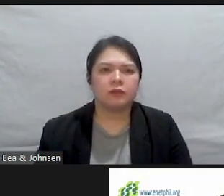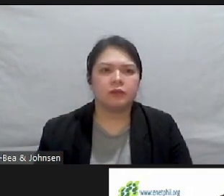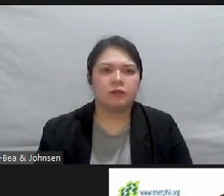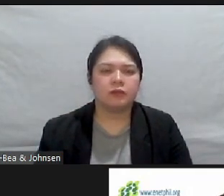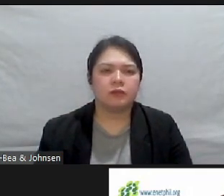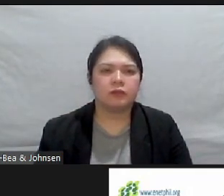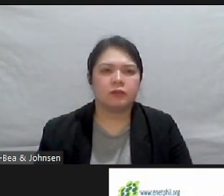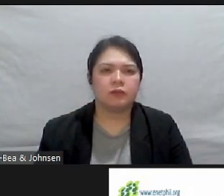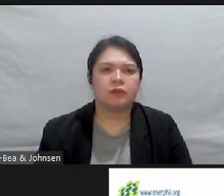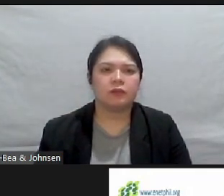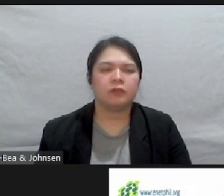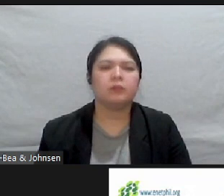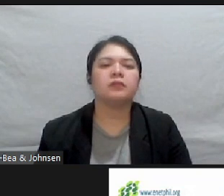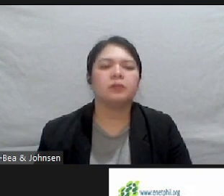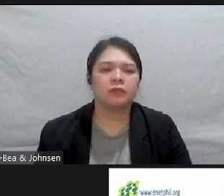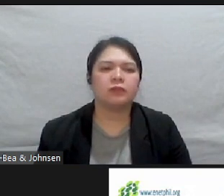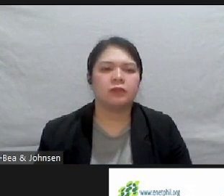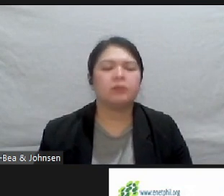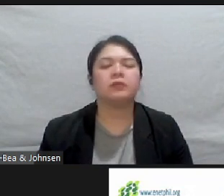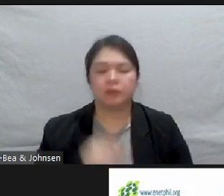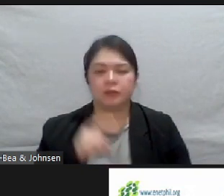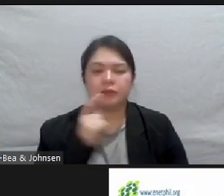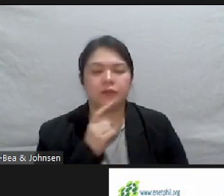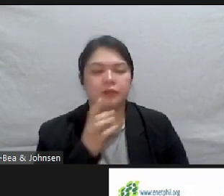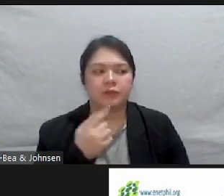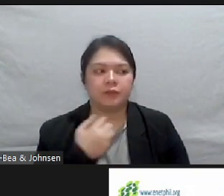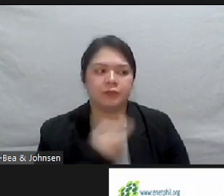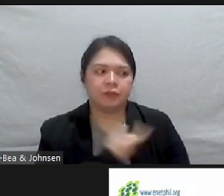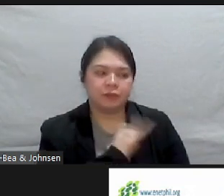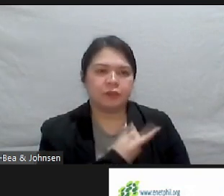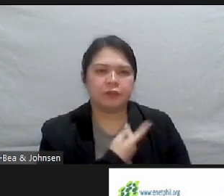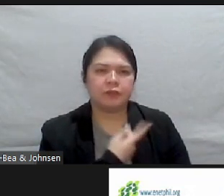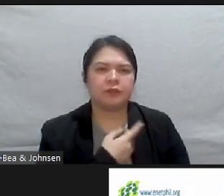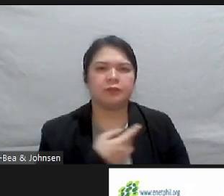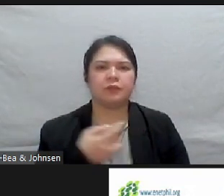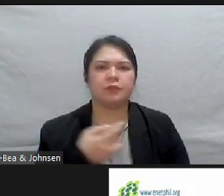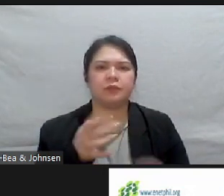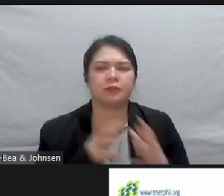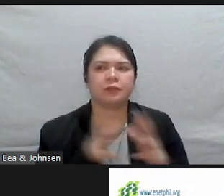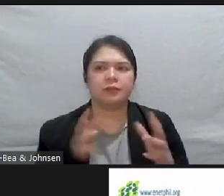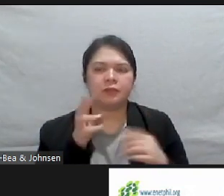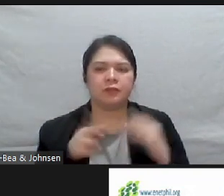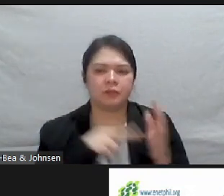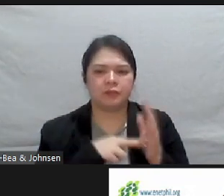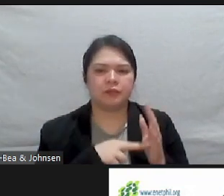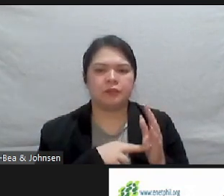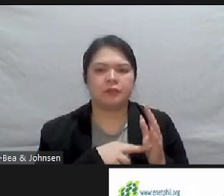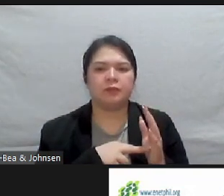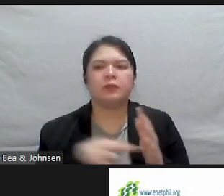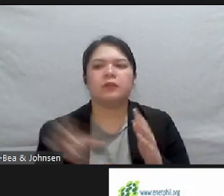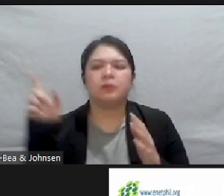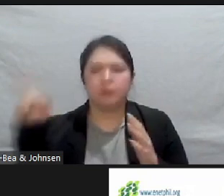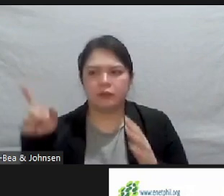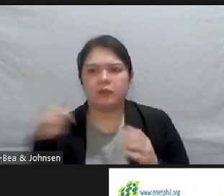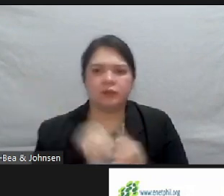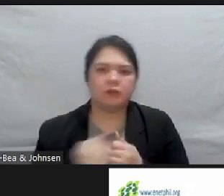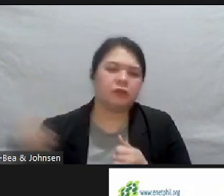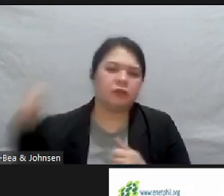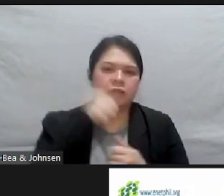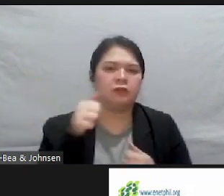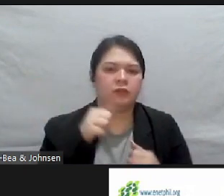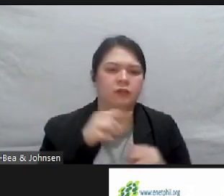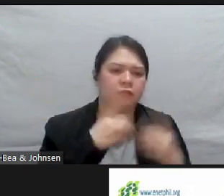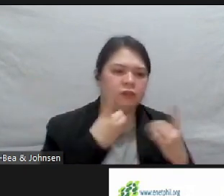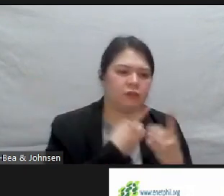Sinagot ko si Ma'am Jean, pero sabi nga po namin dito ni Ate Chat, malaki po yung role ng mambabatas din, hindi lang din naman DepEd at